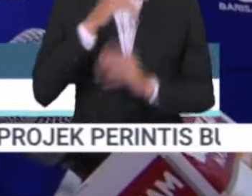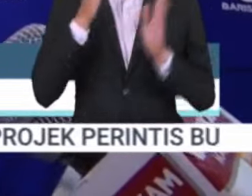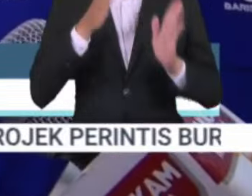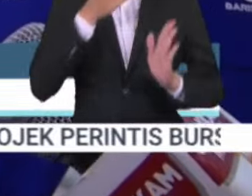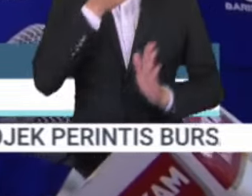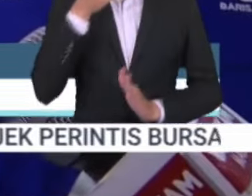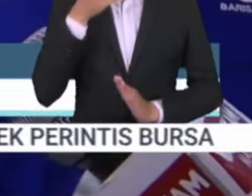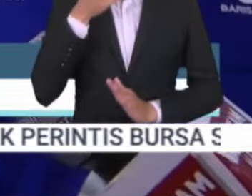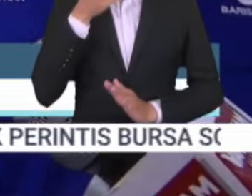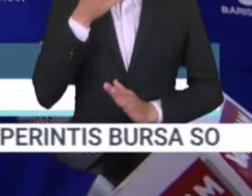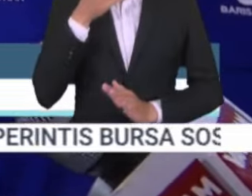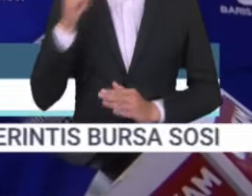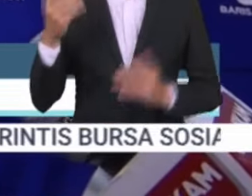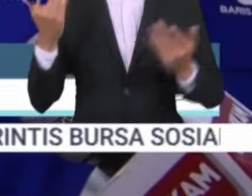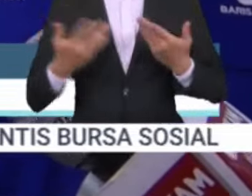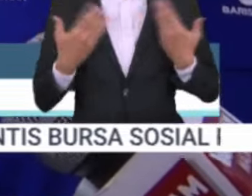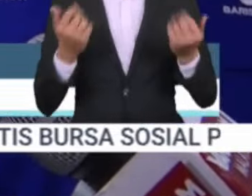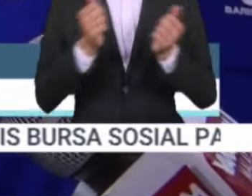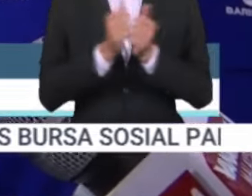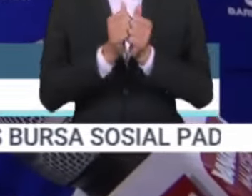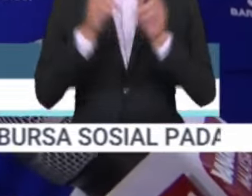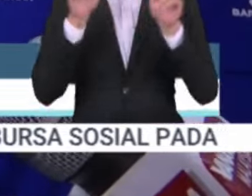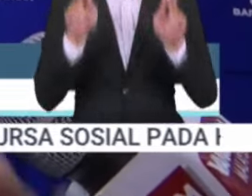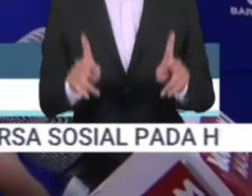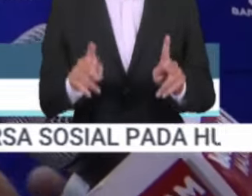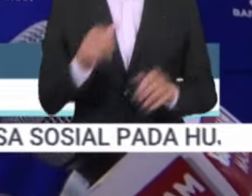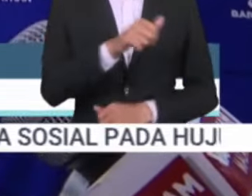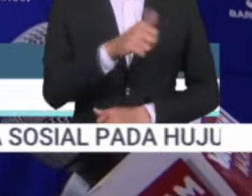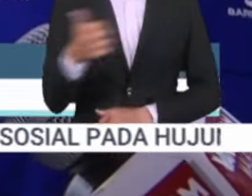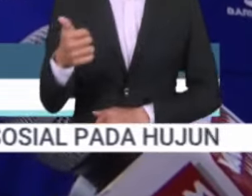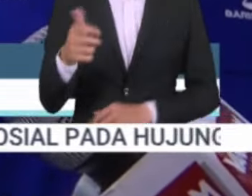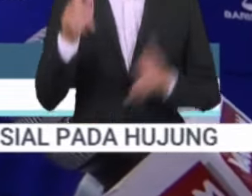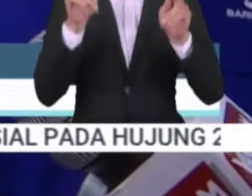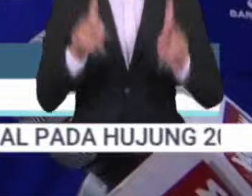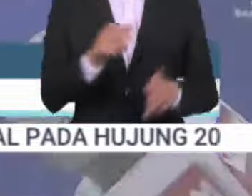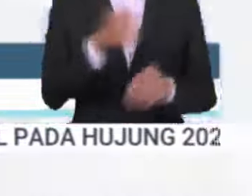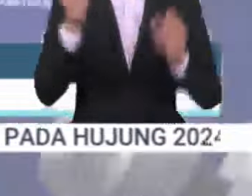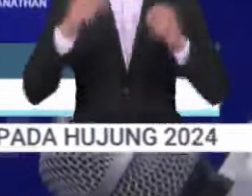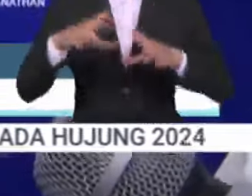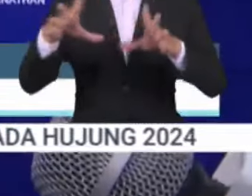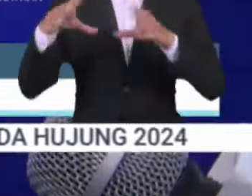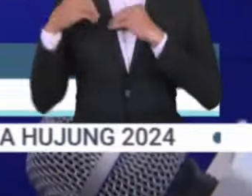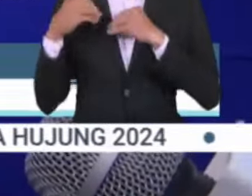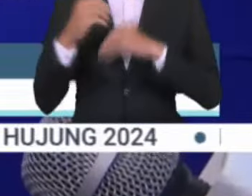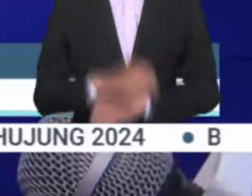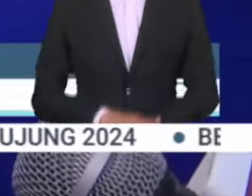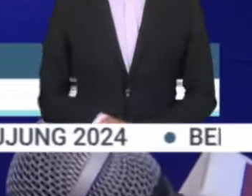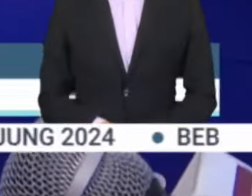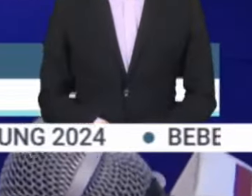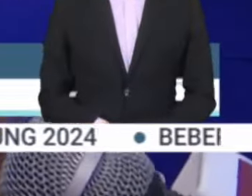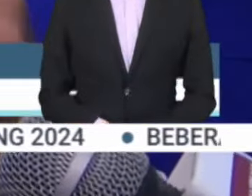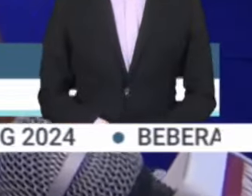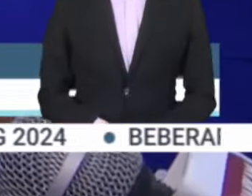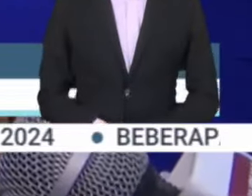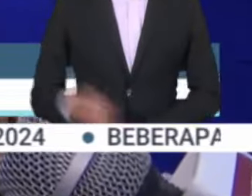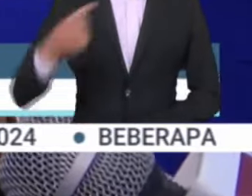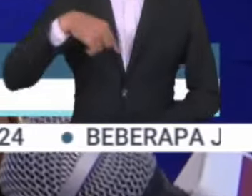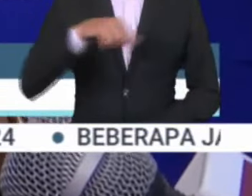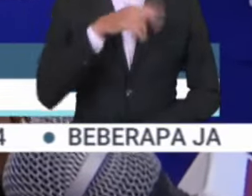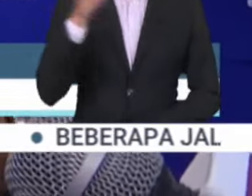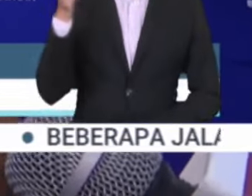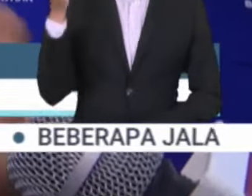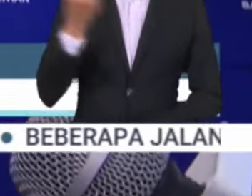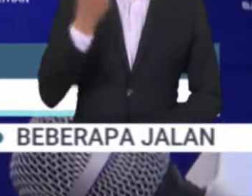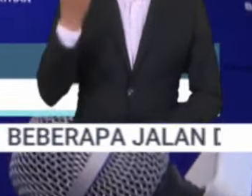So, bila dia ramah mesra dengan kaum lain pun, dia kaum lain ni boleh terima. Kita memang dalam